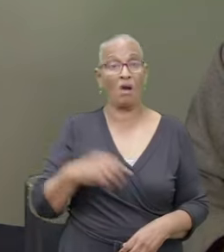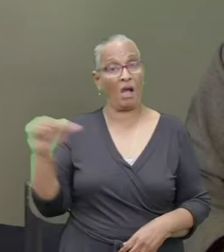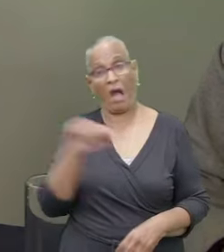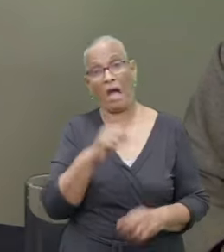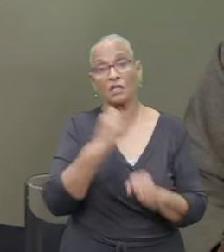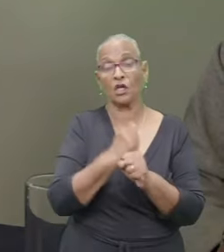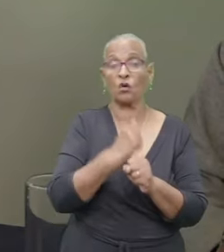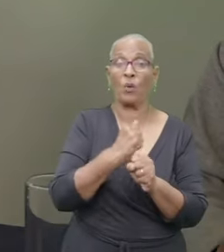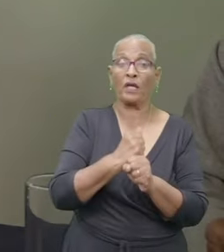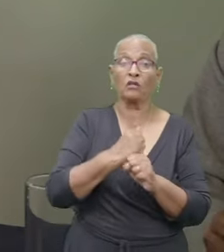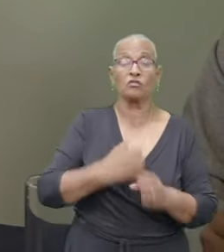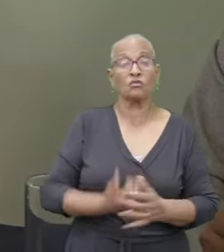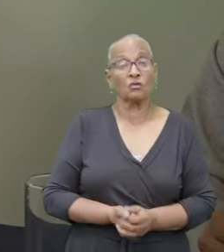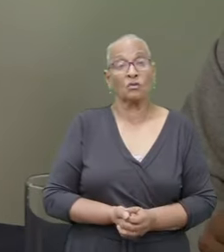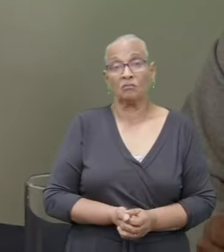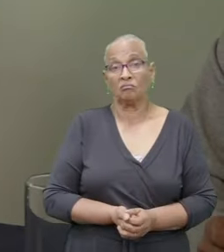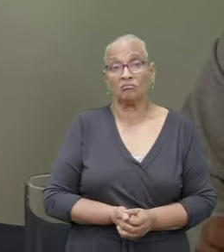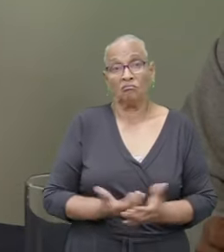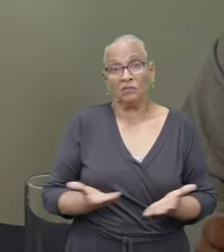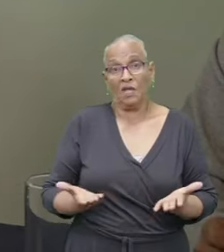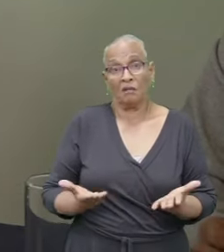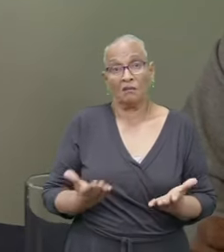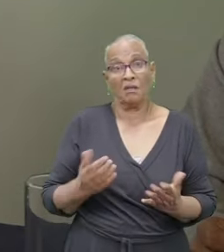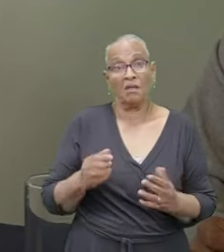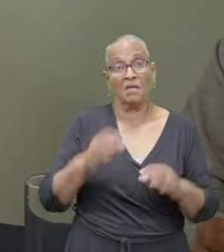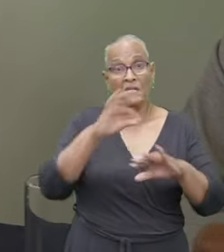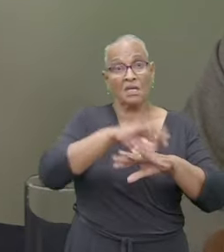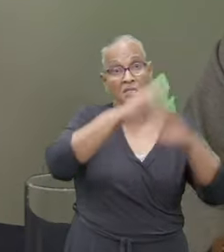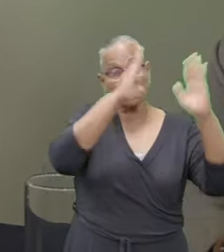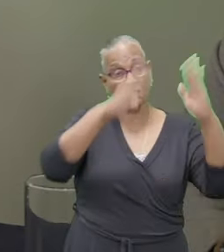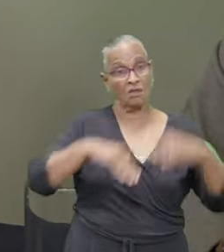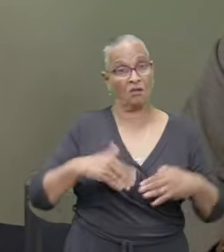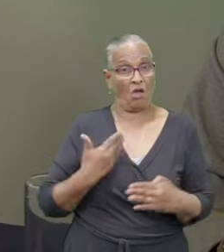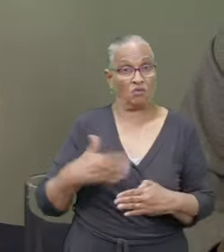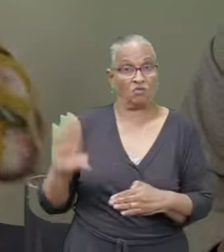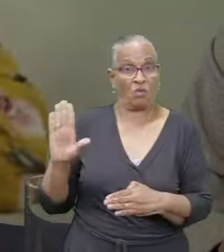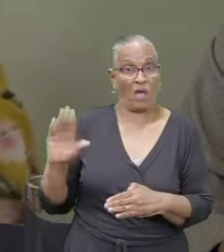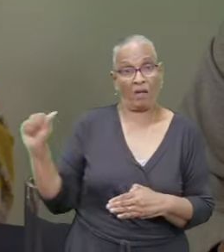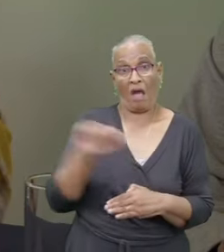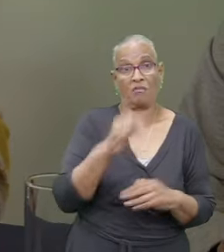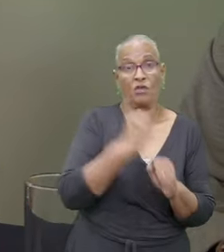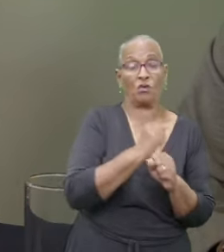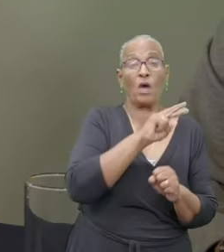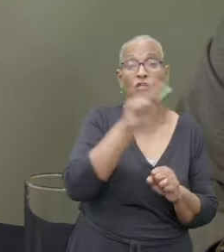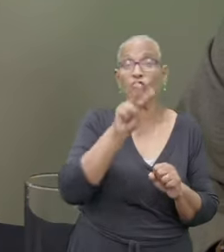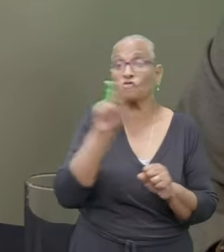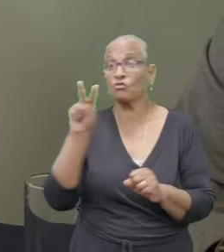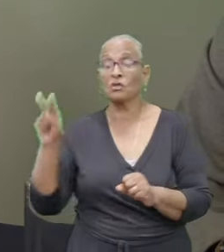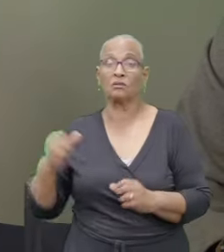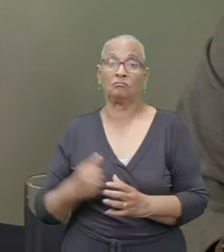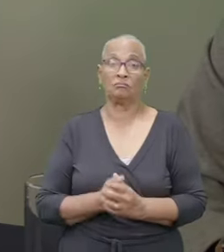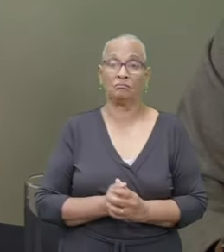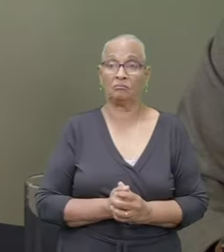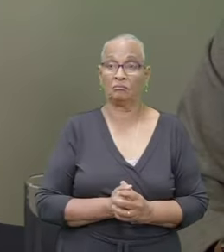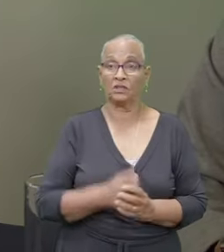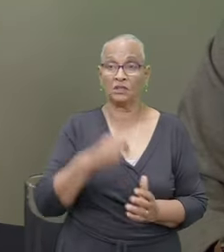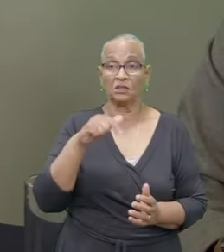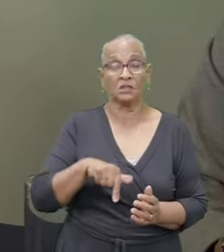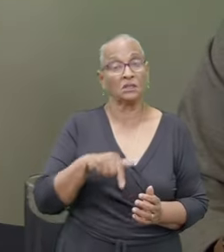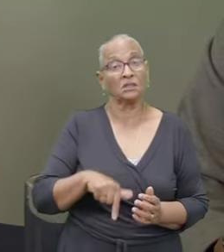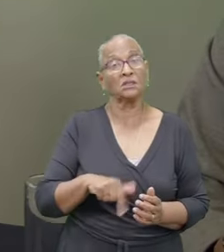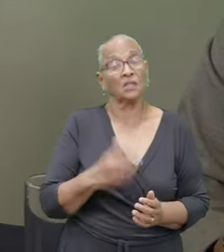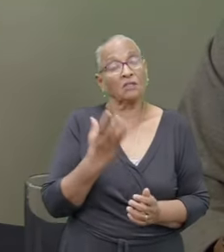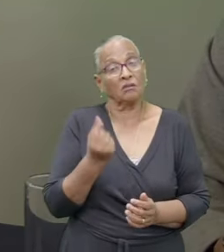te komen. Die toelagen, hoe gaat u garanderen dat u ze in die zorg houdt? Dat is dus